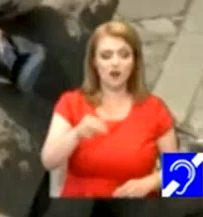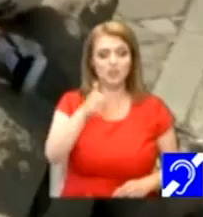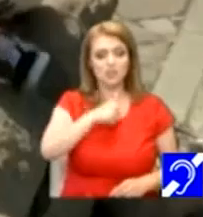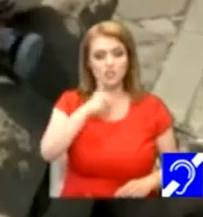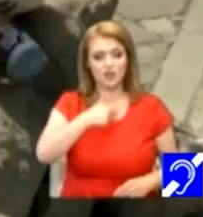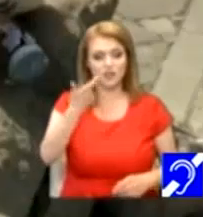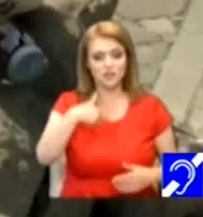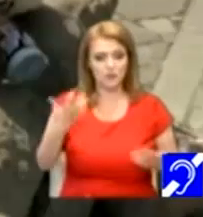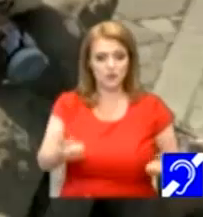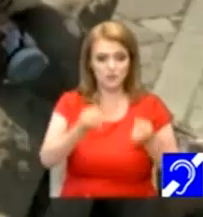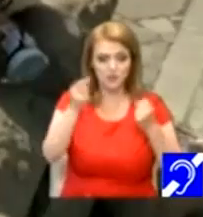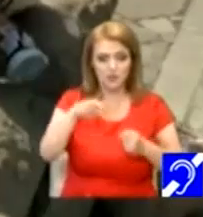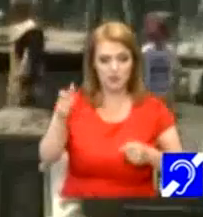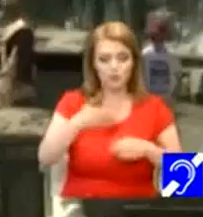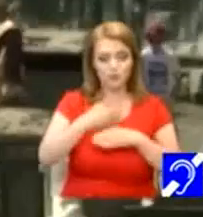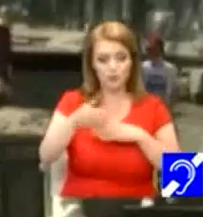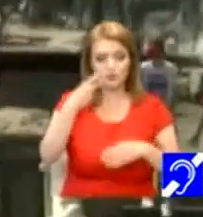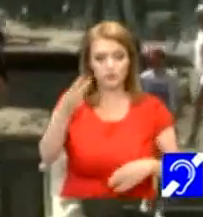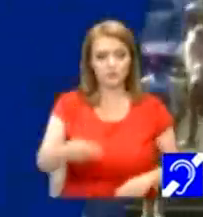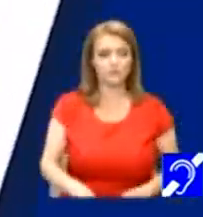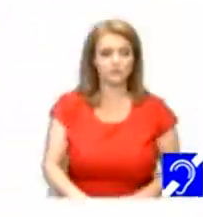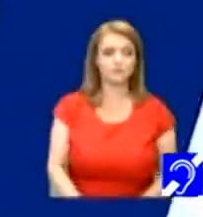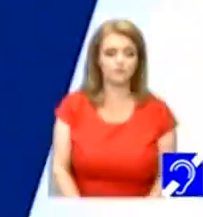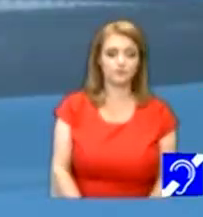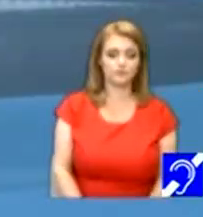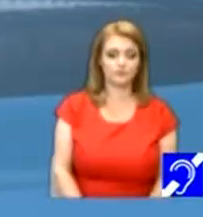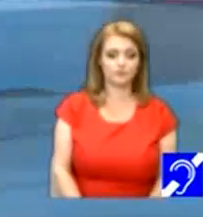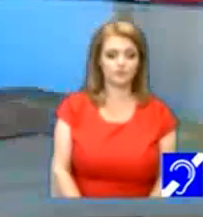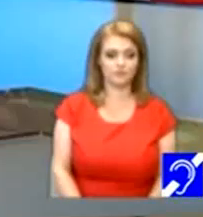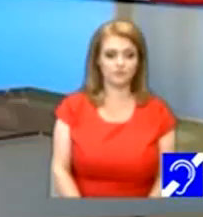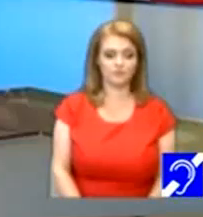caniculă, vedeți peste câteva minute în telejurnal.